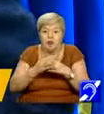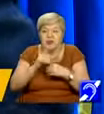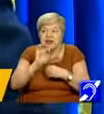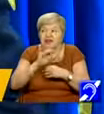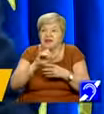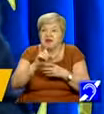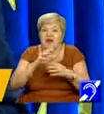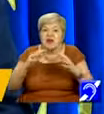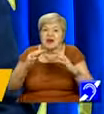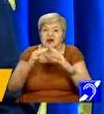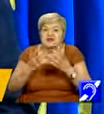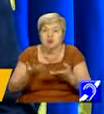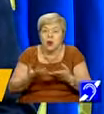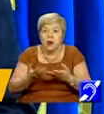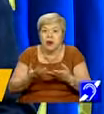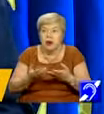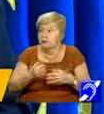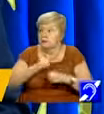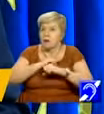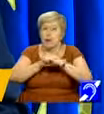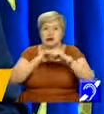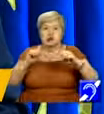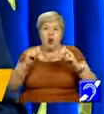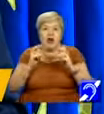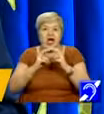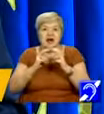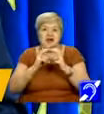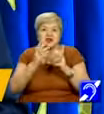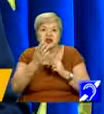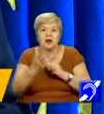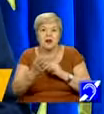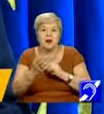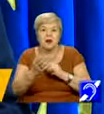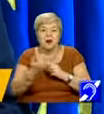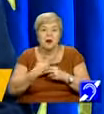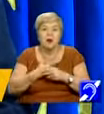un șoc energetic de o asemenea amploare,